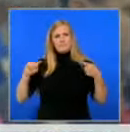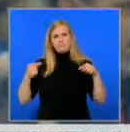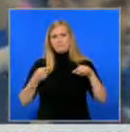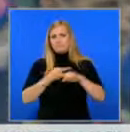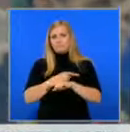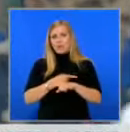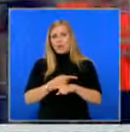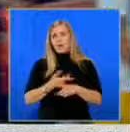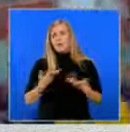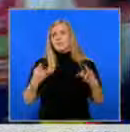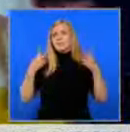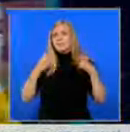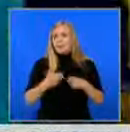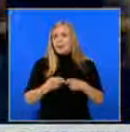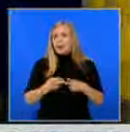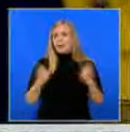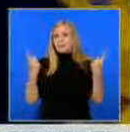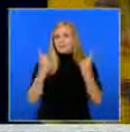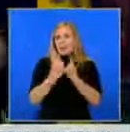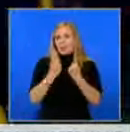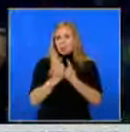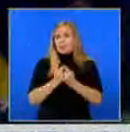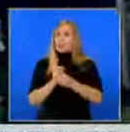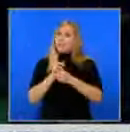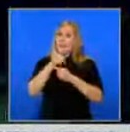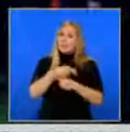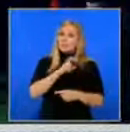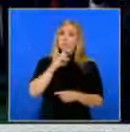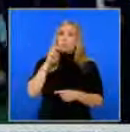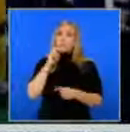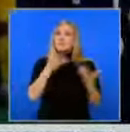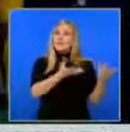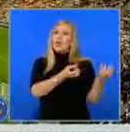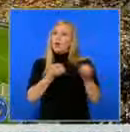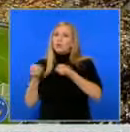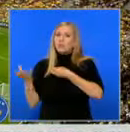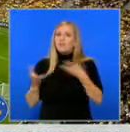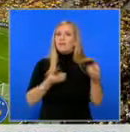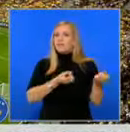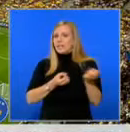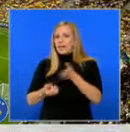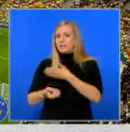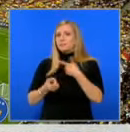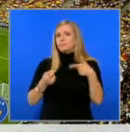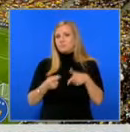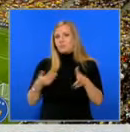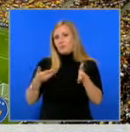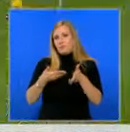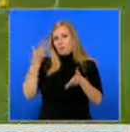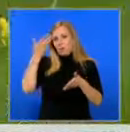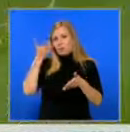повече от 40 минути а на стадиона дори влезе жандармерията за да изведе ултрасите отговорни за създалата се